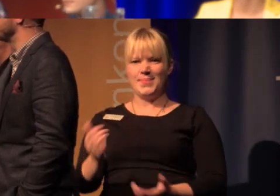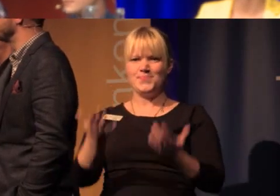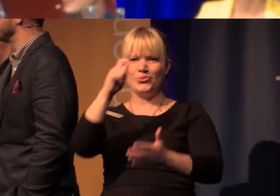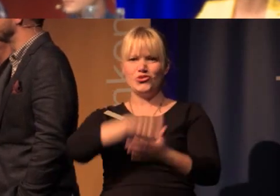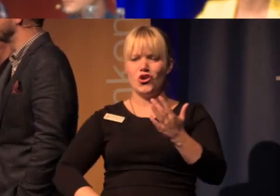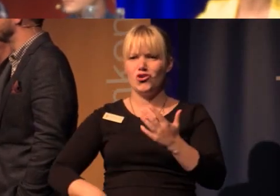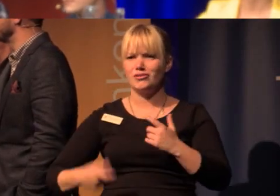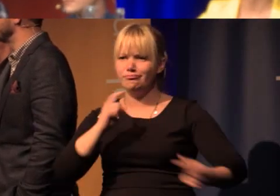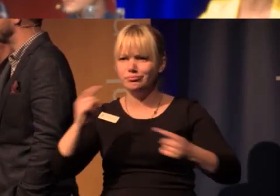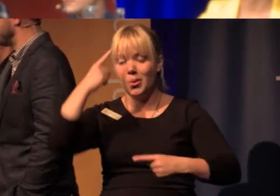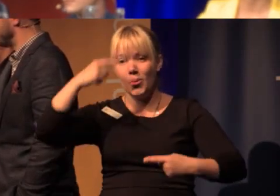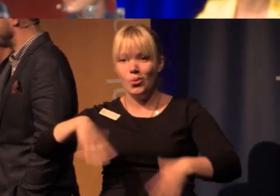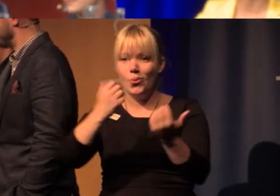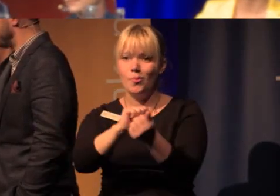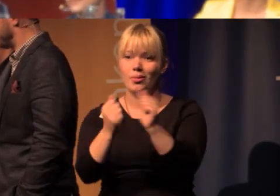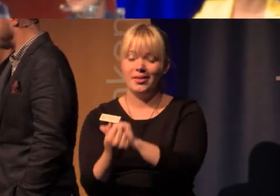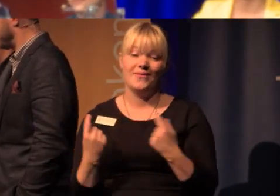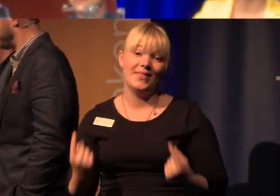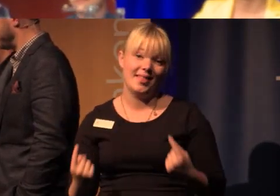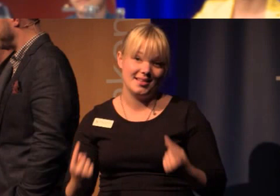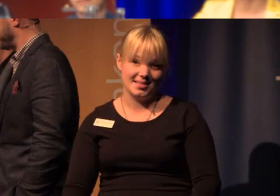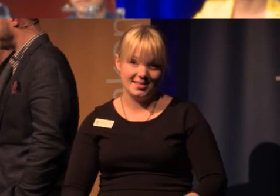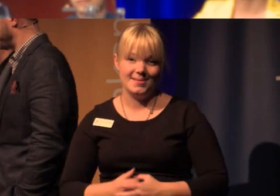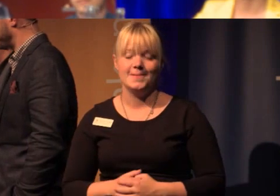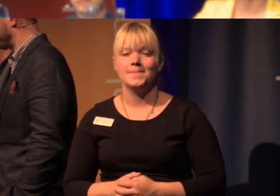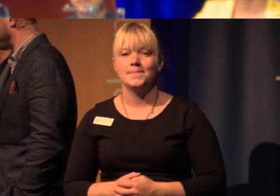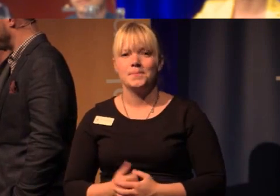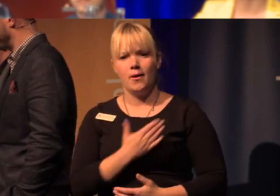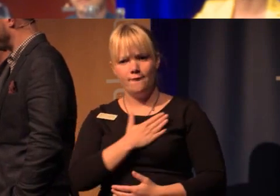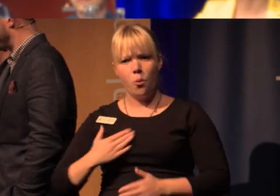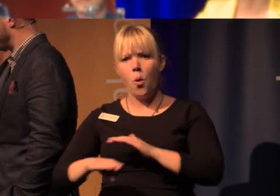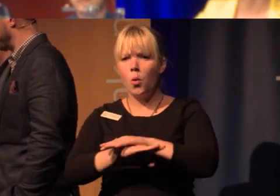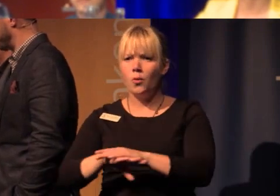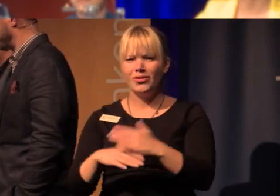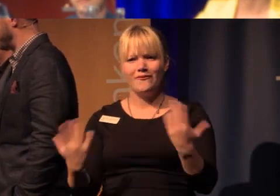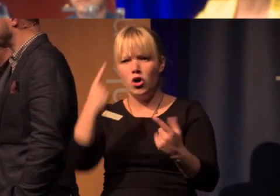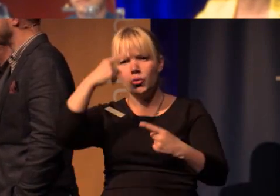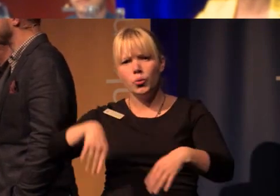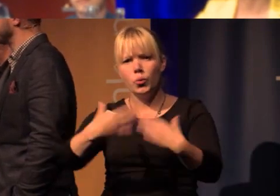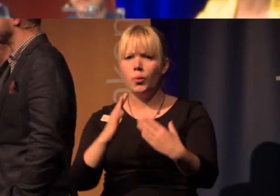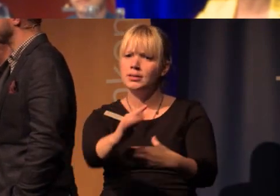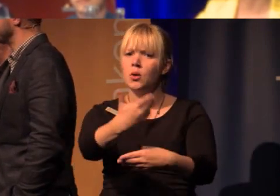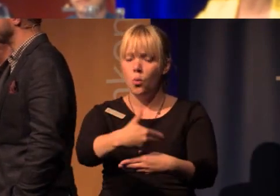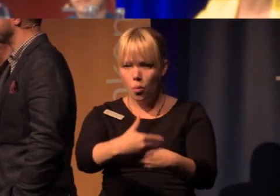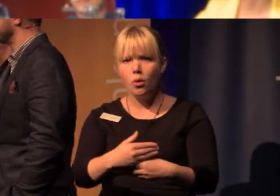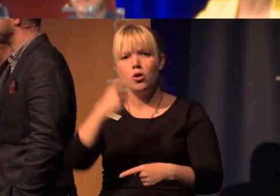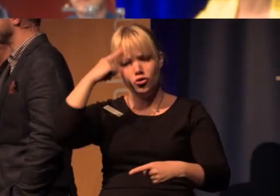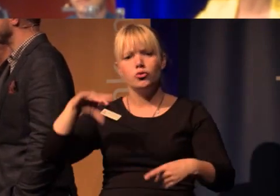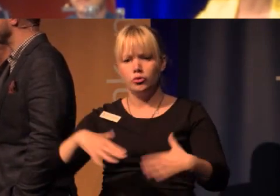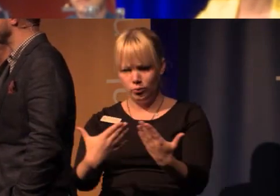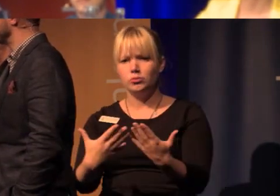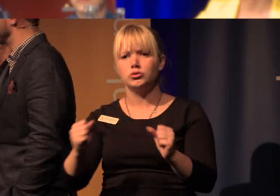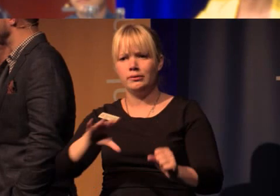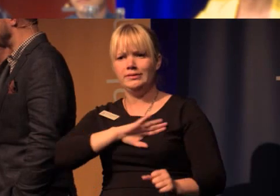med att prata kulturpolitik. Vår utgångspunkt när det kommer till kulturens roll i samhället är att kulturen är en del av